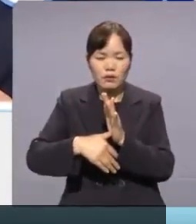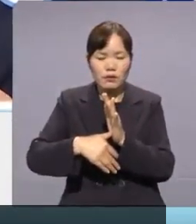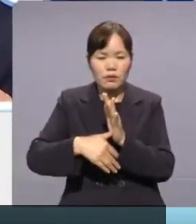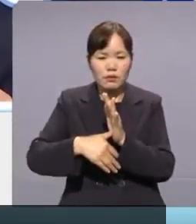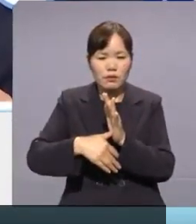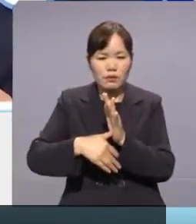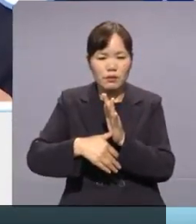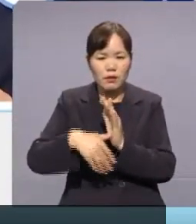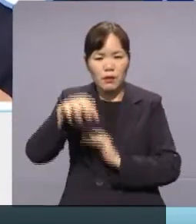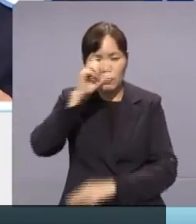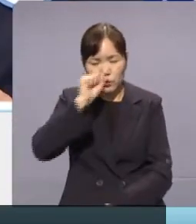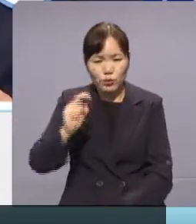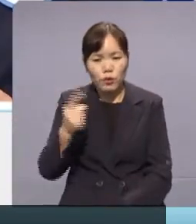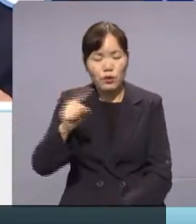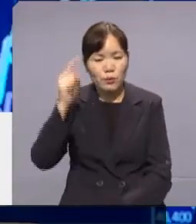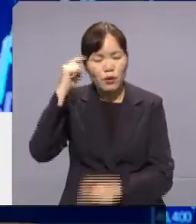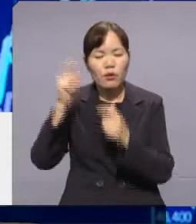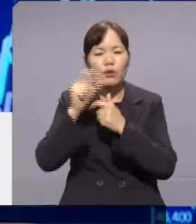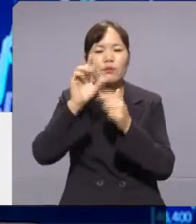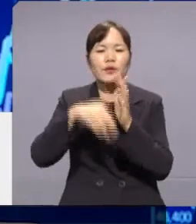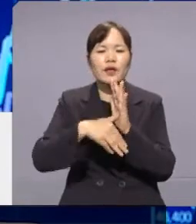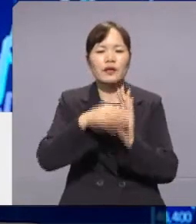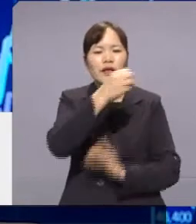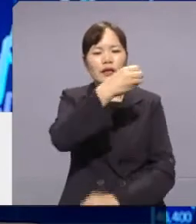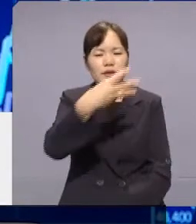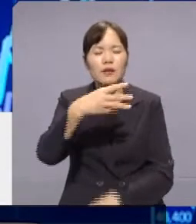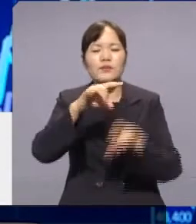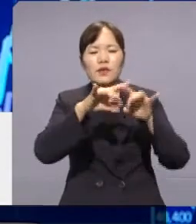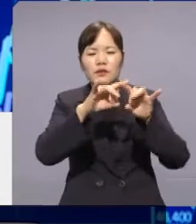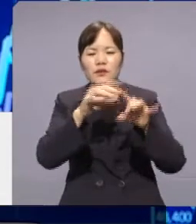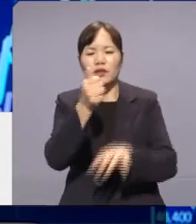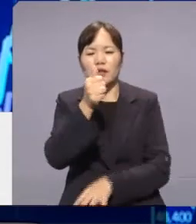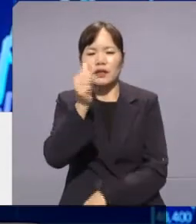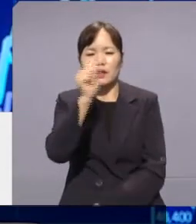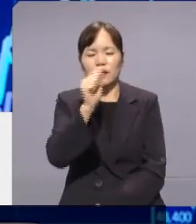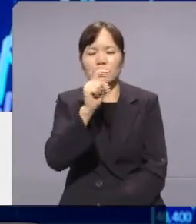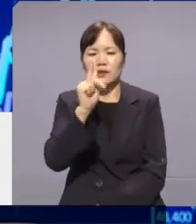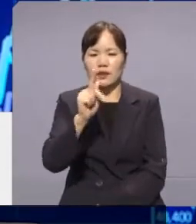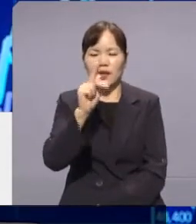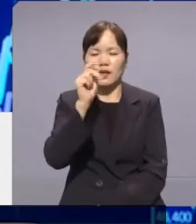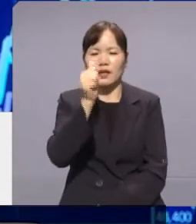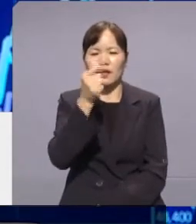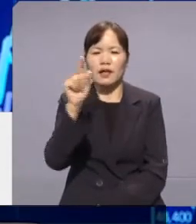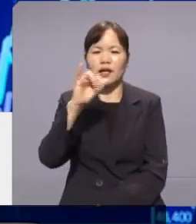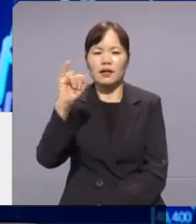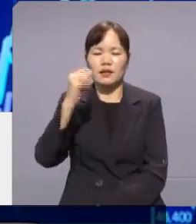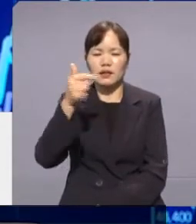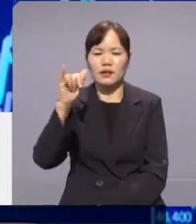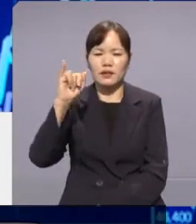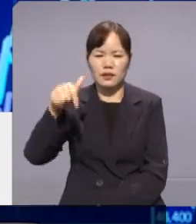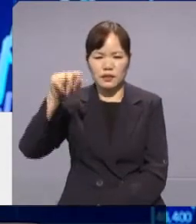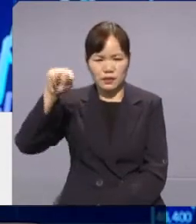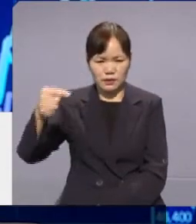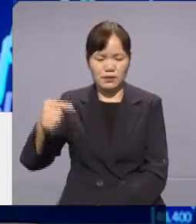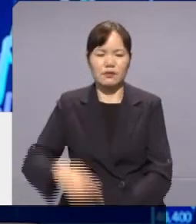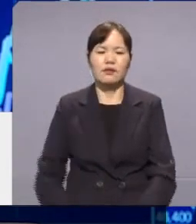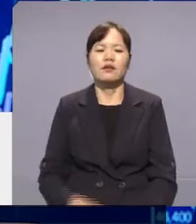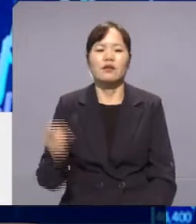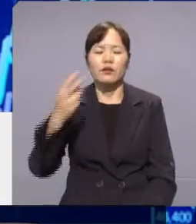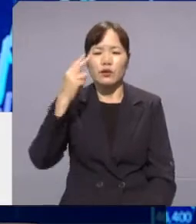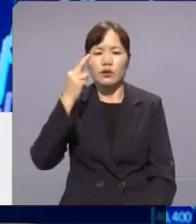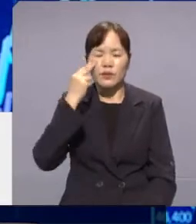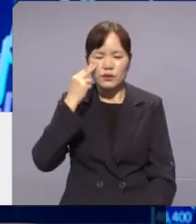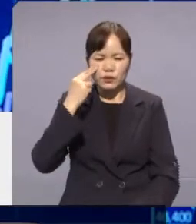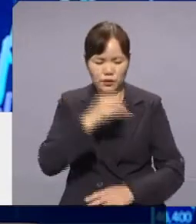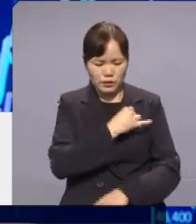때 결국은 삼성전자하고 SK하이닉스라든지 이런 어떤 반도체 기업이다. 거기에 대해서 이제 미국이 그 중국에 대한 어떤